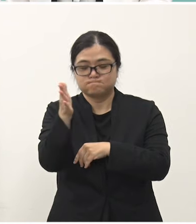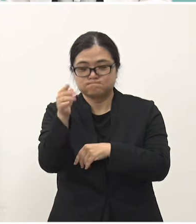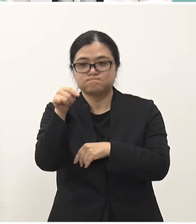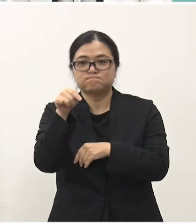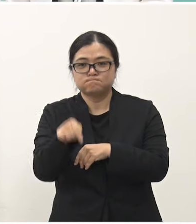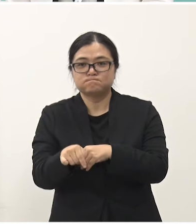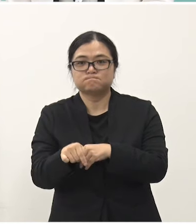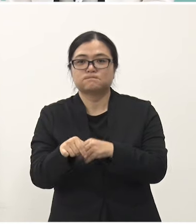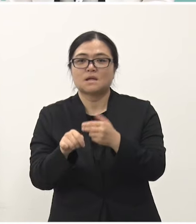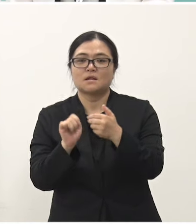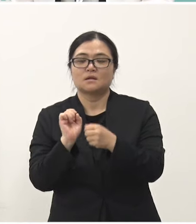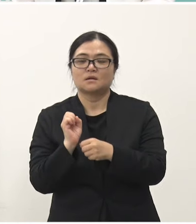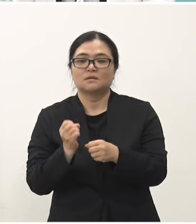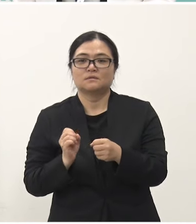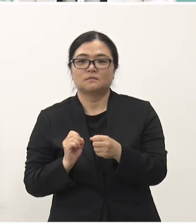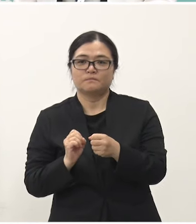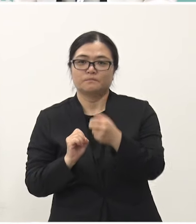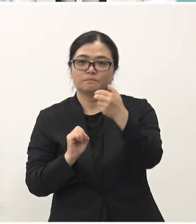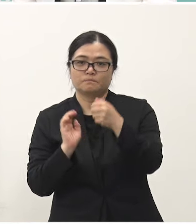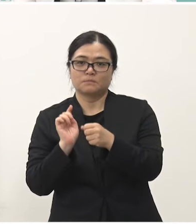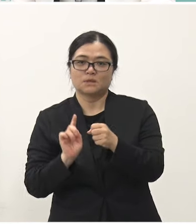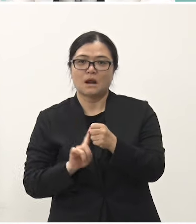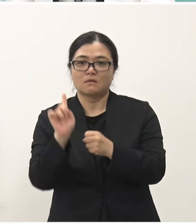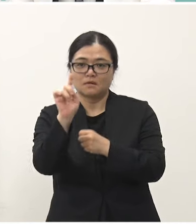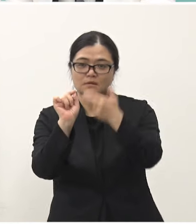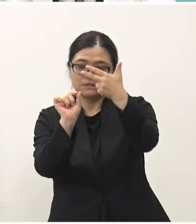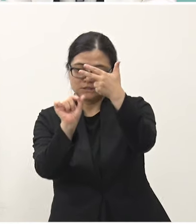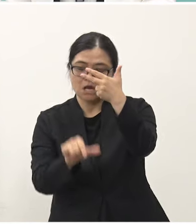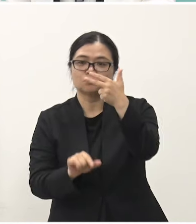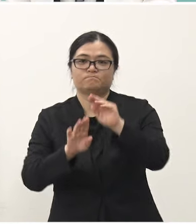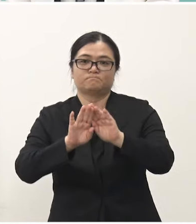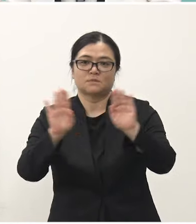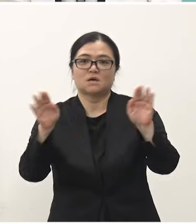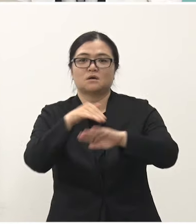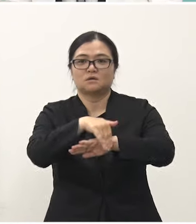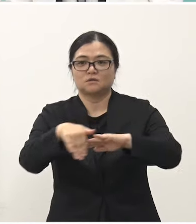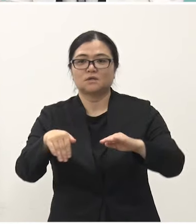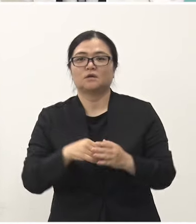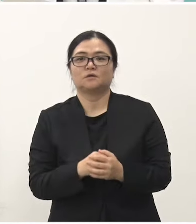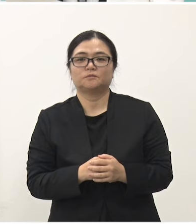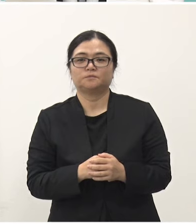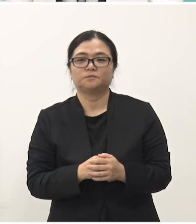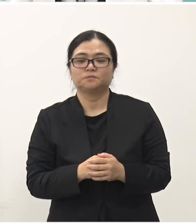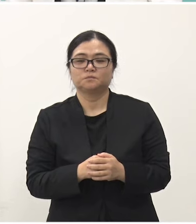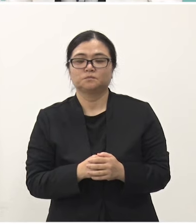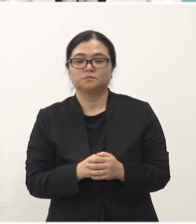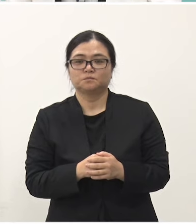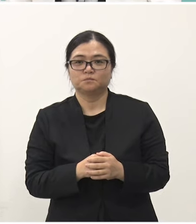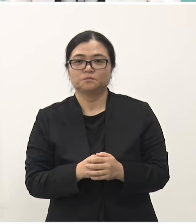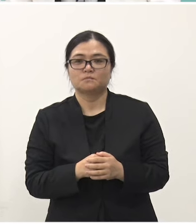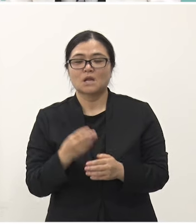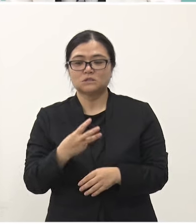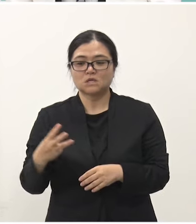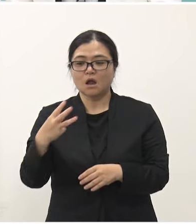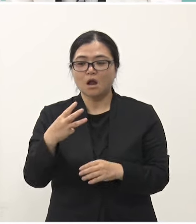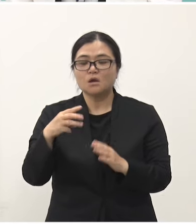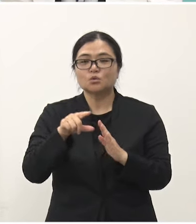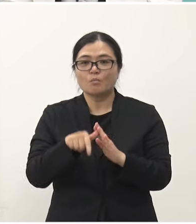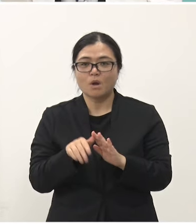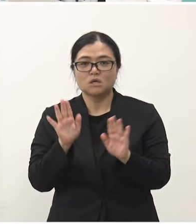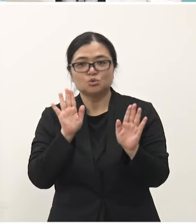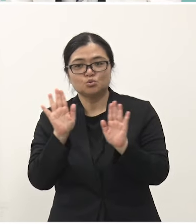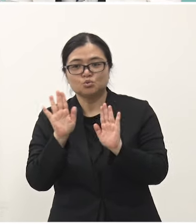年7月に解説いたします利用者と想定人数につきましては3階のアッピー